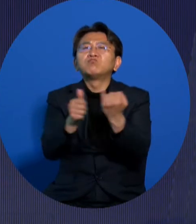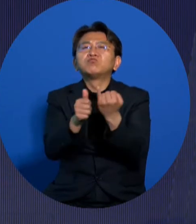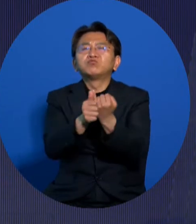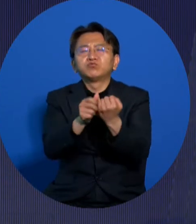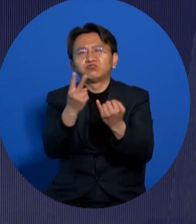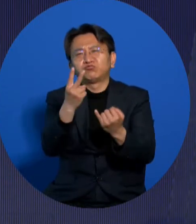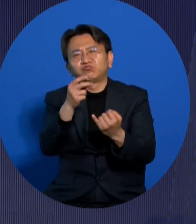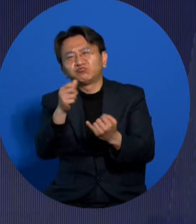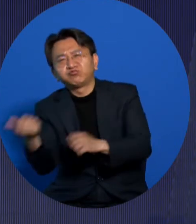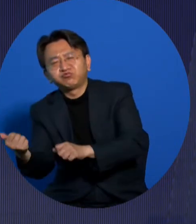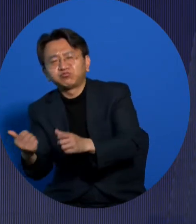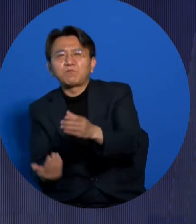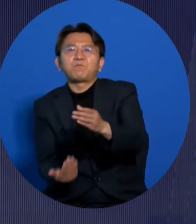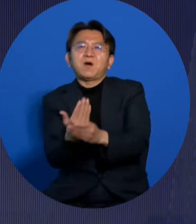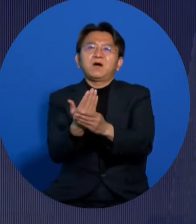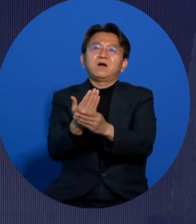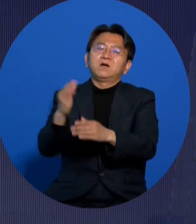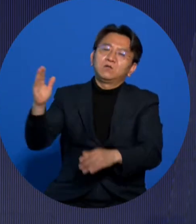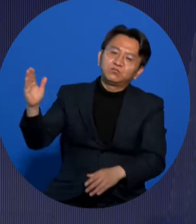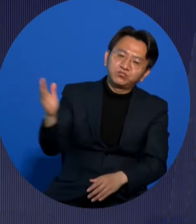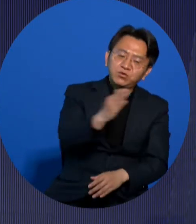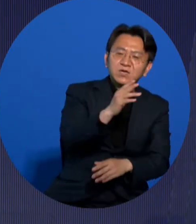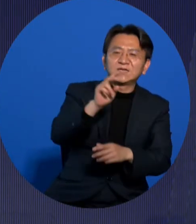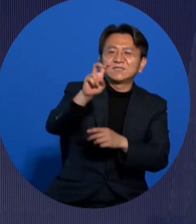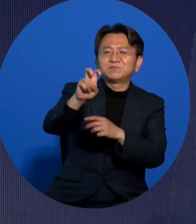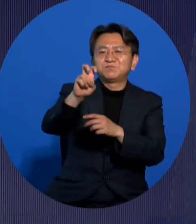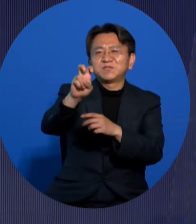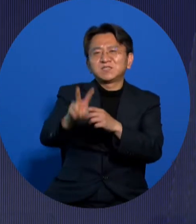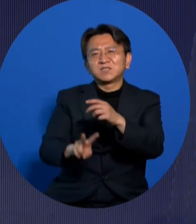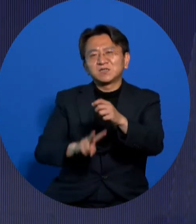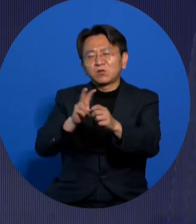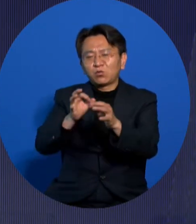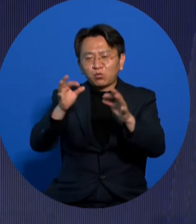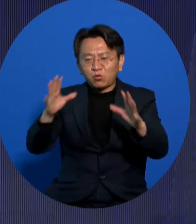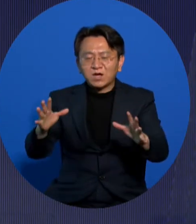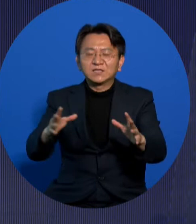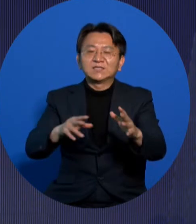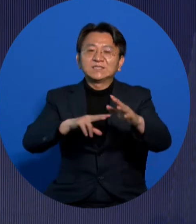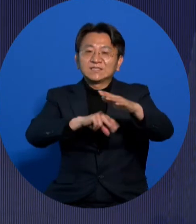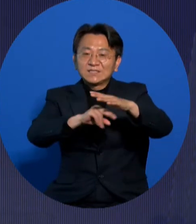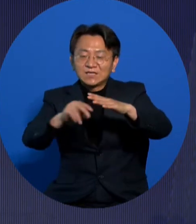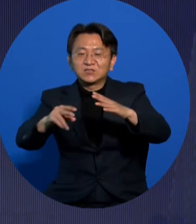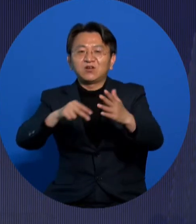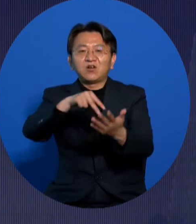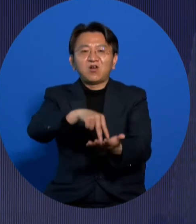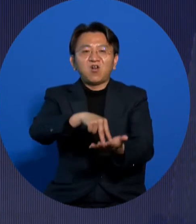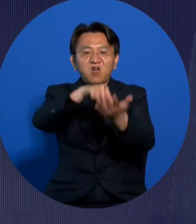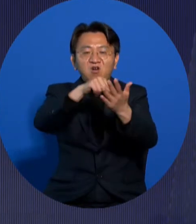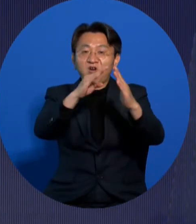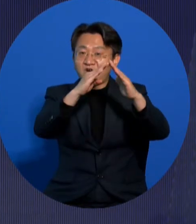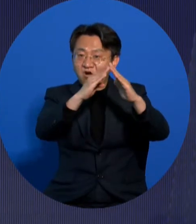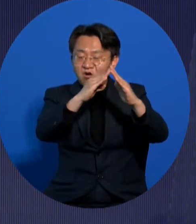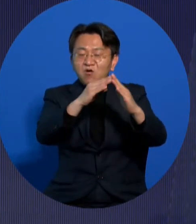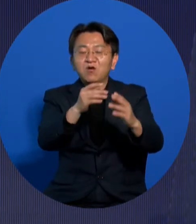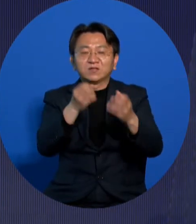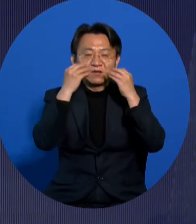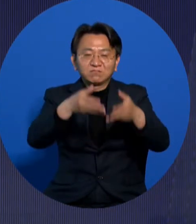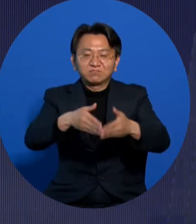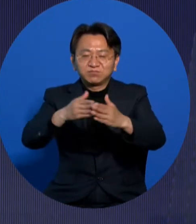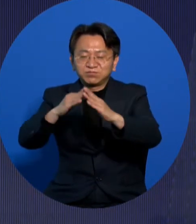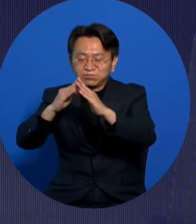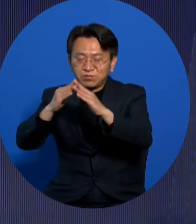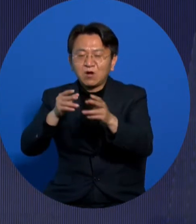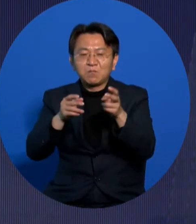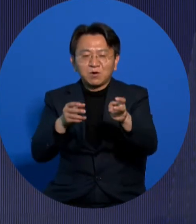발생한 이후 20여 년 동안 지하철 역사, 엘리베이터 설치, 저상버스 도입 등 관련